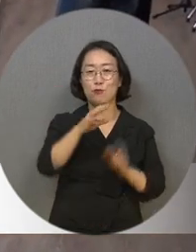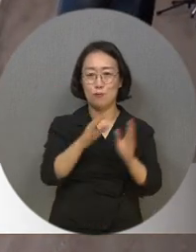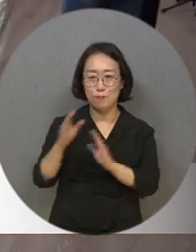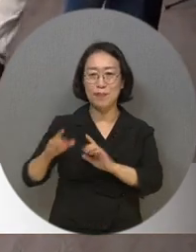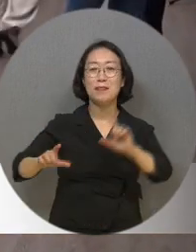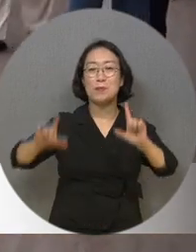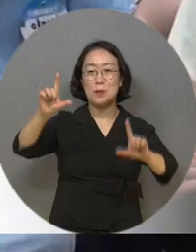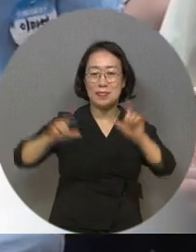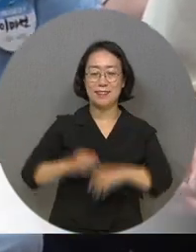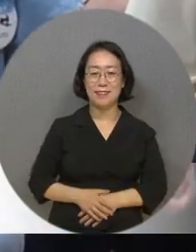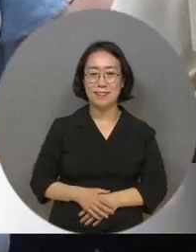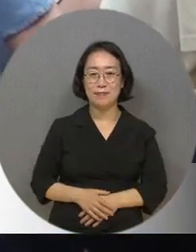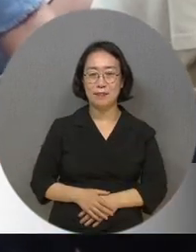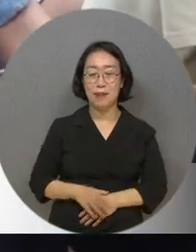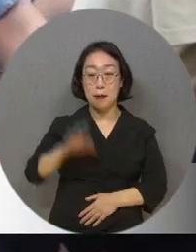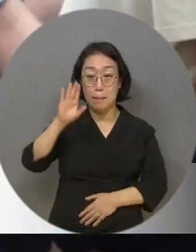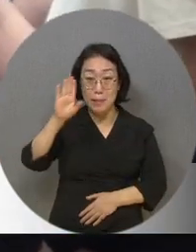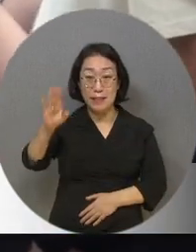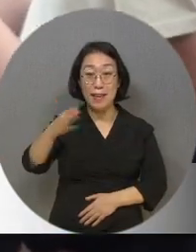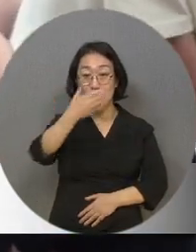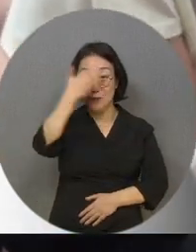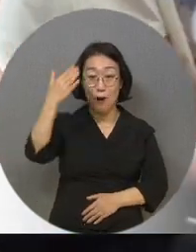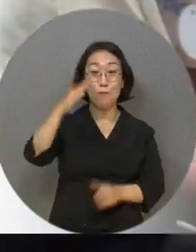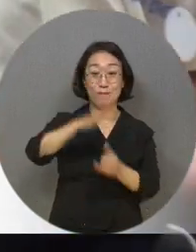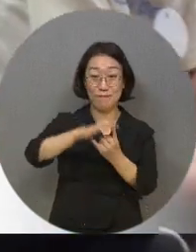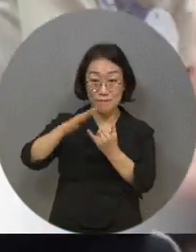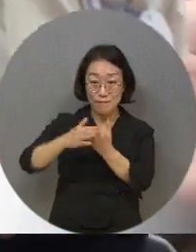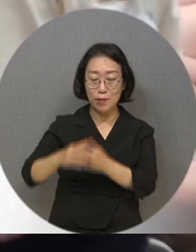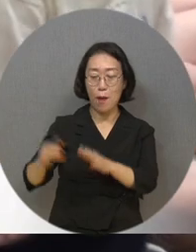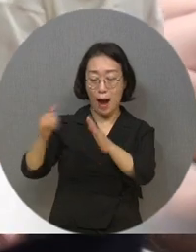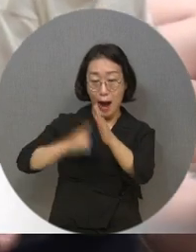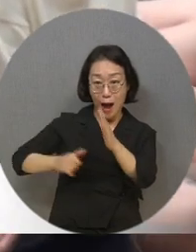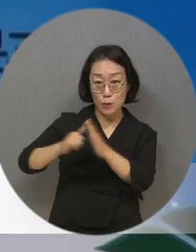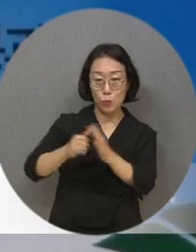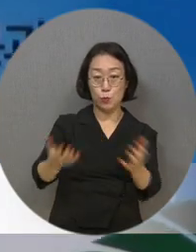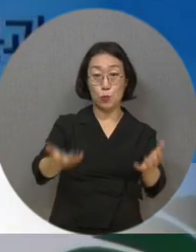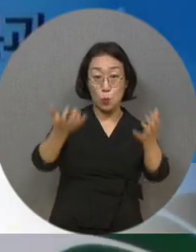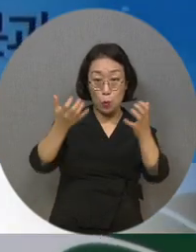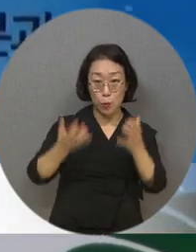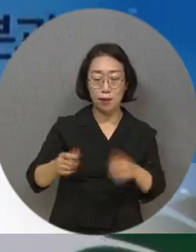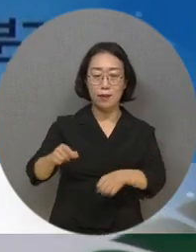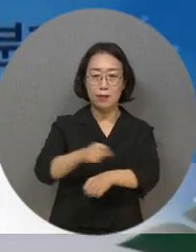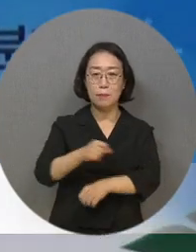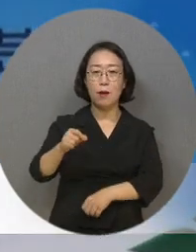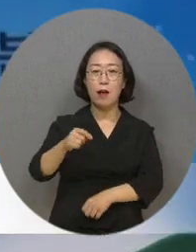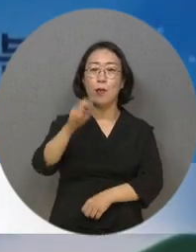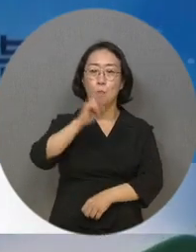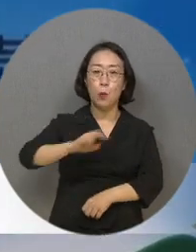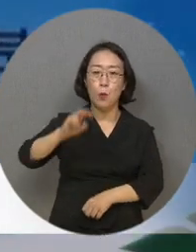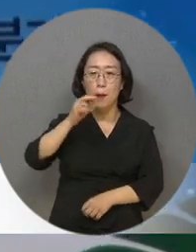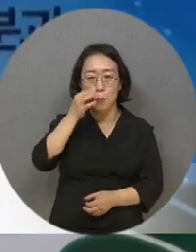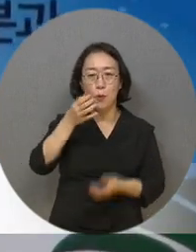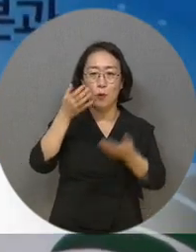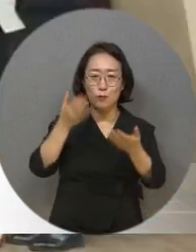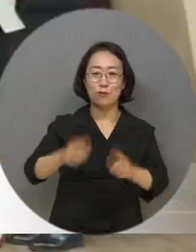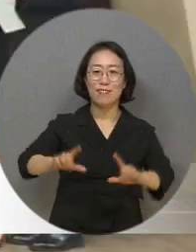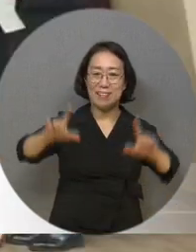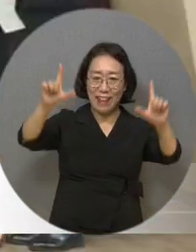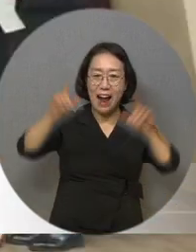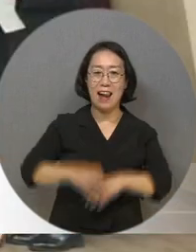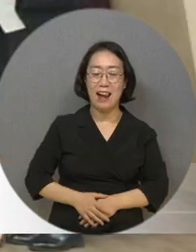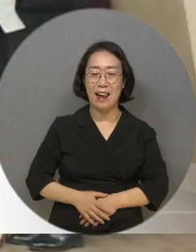한창입니다. 의정부 미래세대와 가족들을 위한 특별한 음악회 오페라 바캉스가 있는 날입니다.